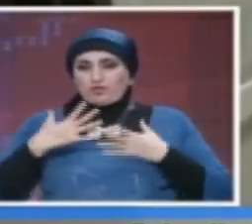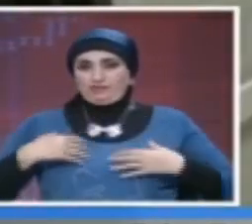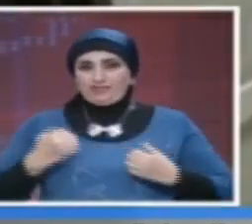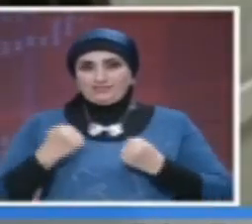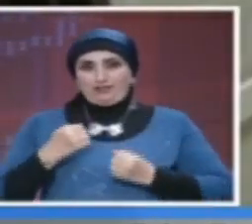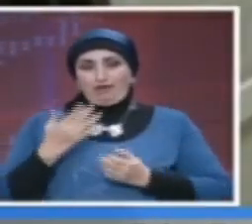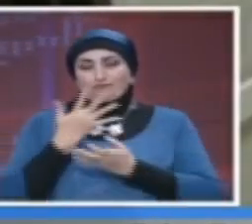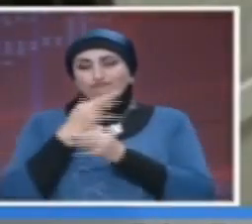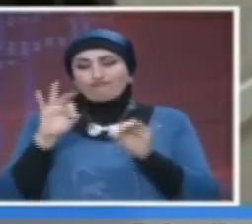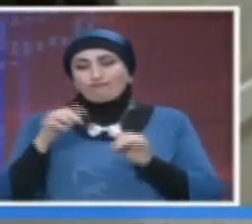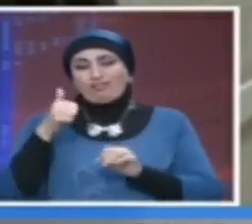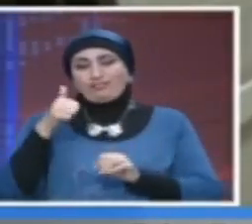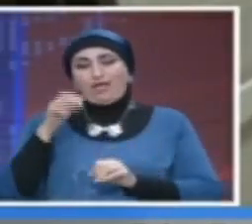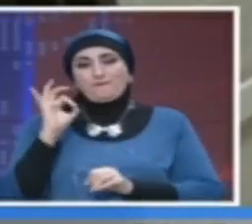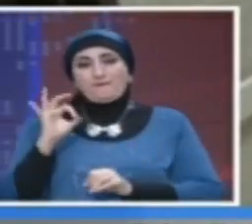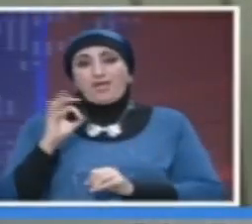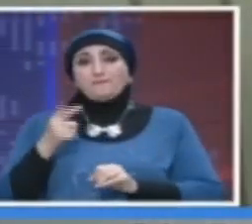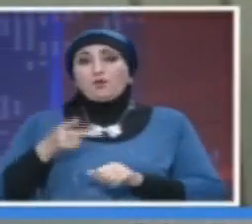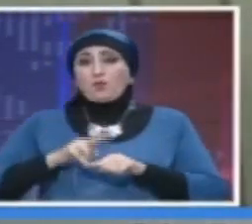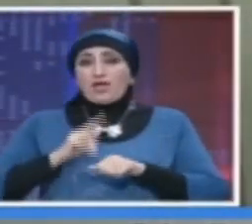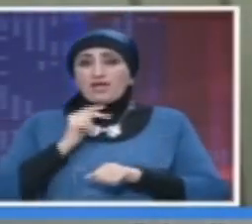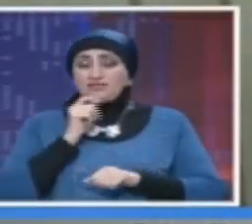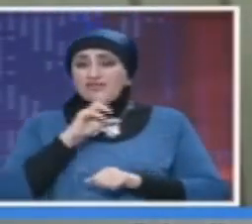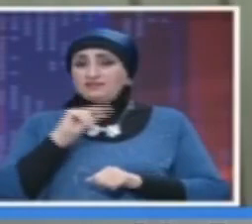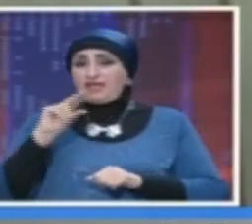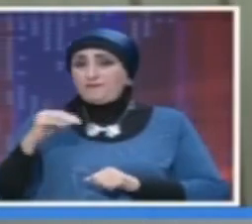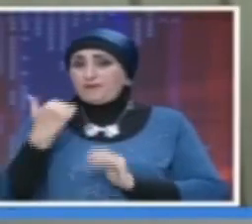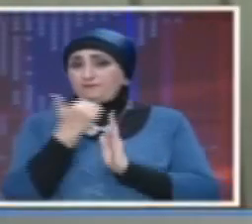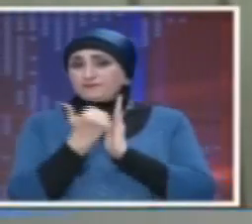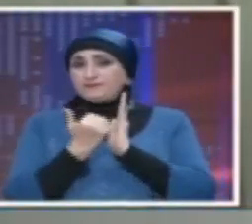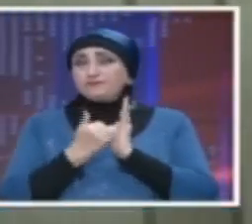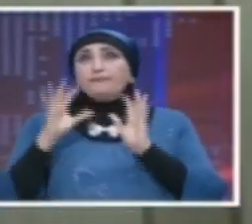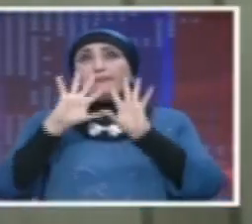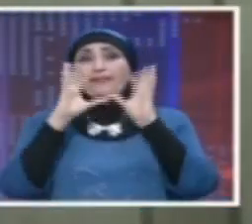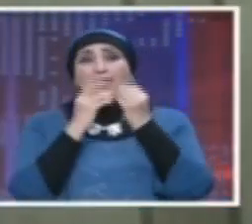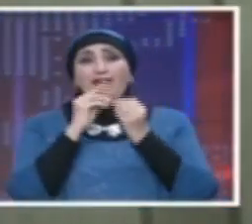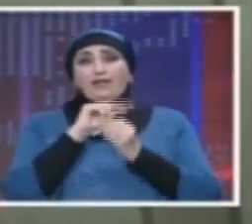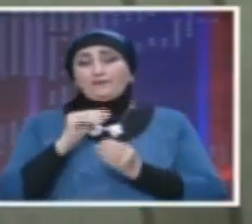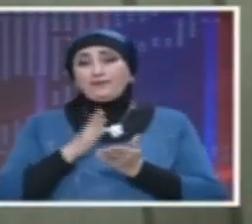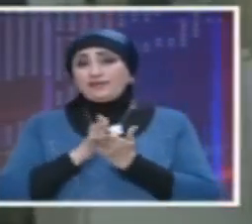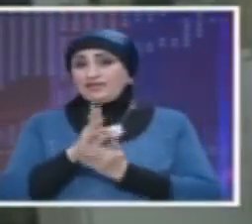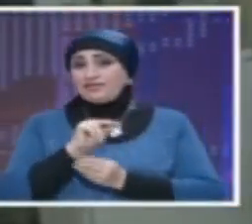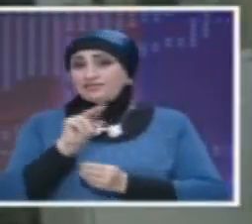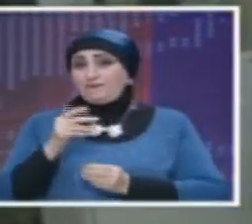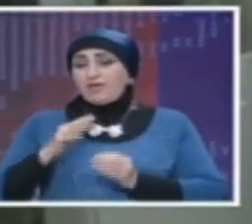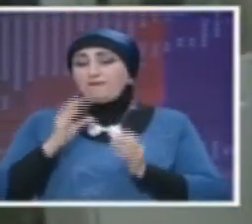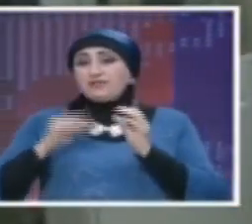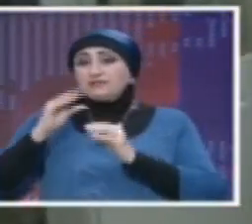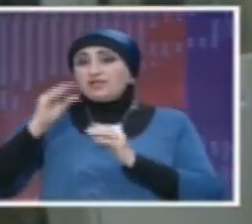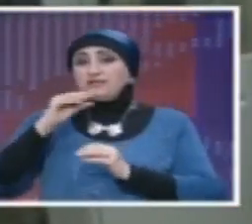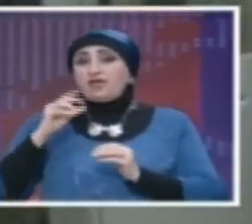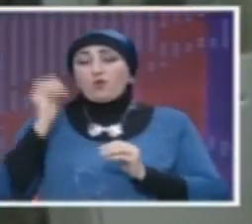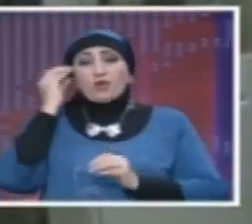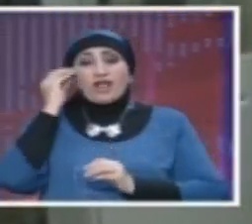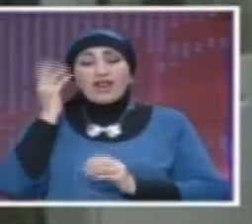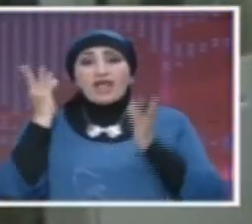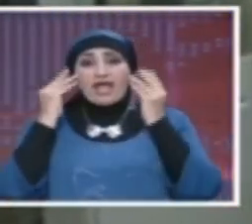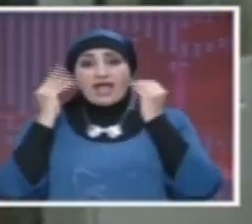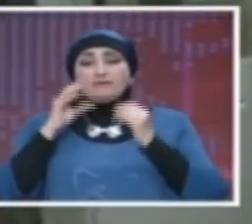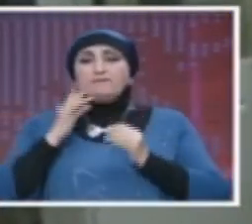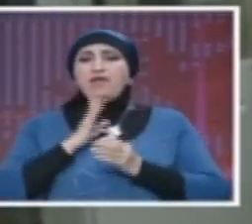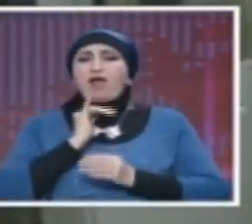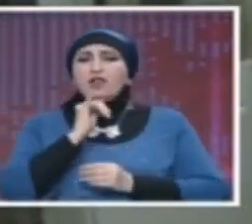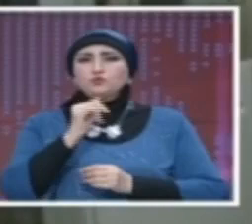للمواطنين على أعلى مستوى من الجودة وفقا لأحدث المعايير العالمية لمواكبة التطور العلمي الهائل والمستمر